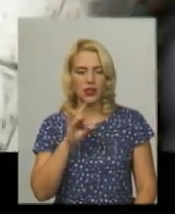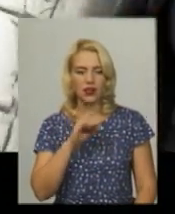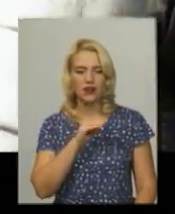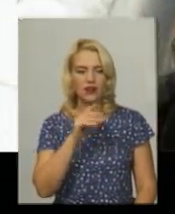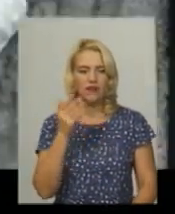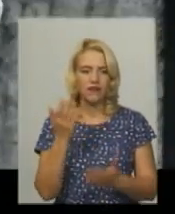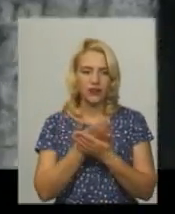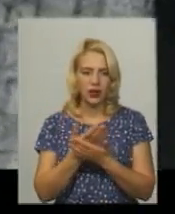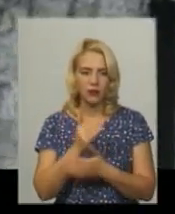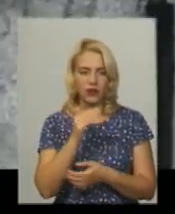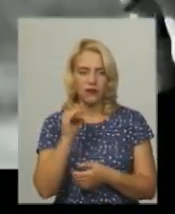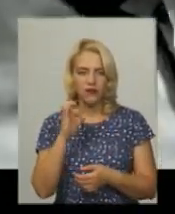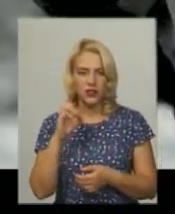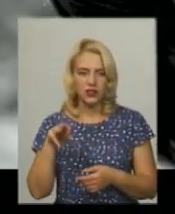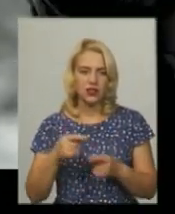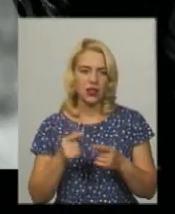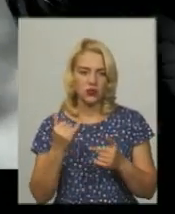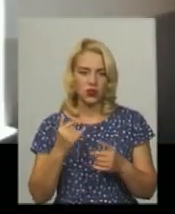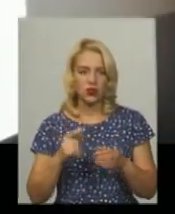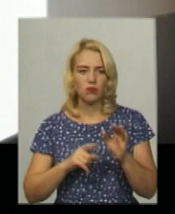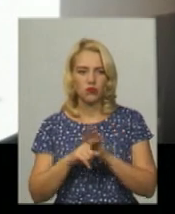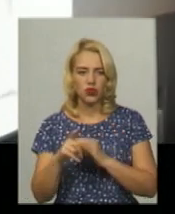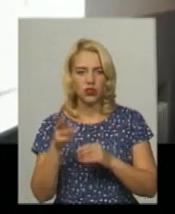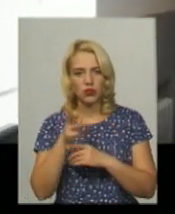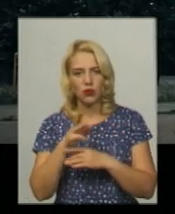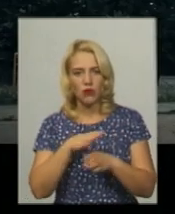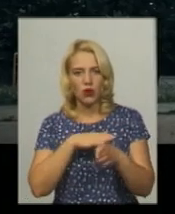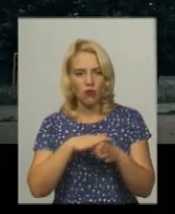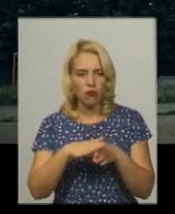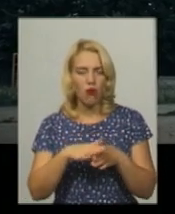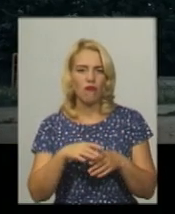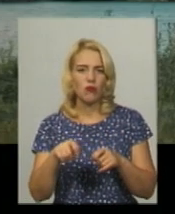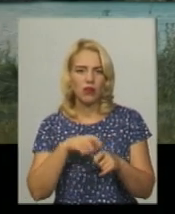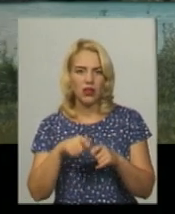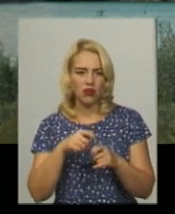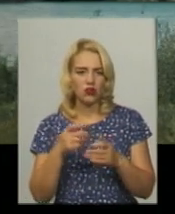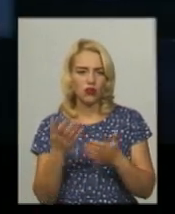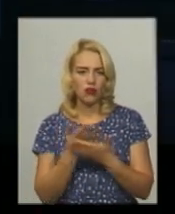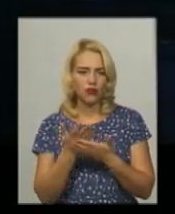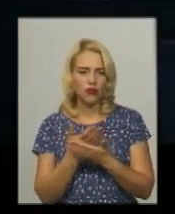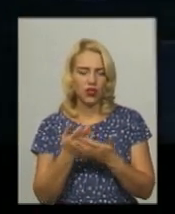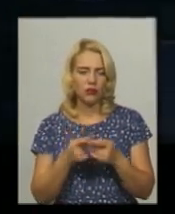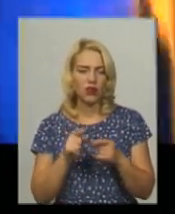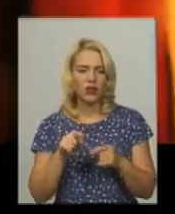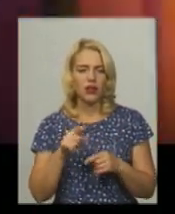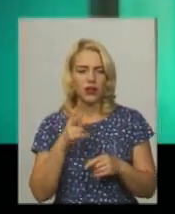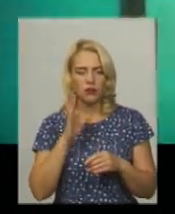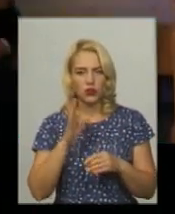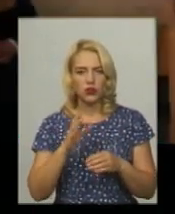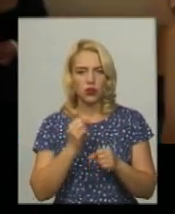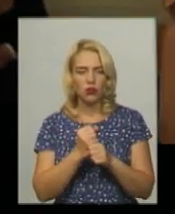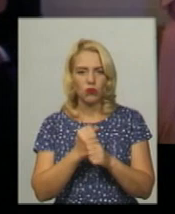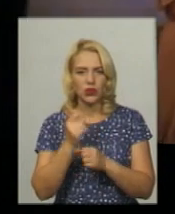2018. Сьогодні молоді ентузіасти розпочали зйомки повнометражного фільму про історію, яка розгортається виключно в місті Хмельницькій. Робота на